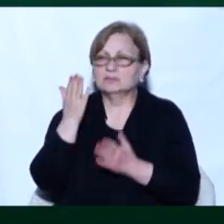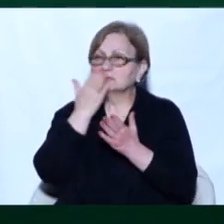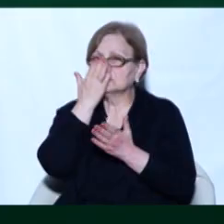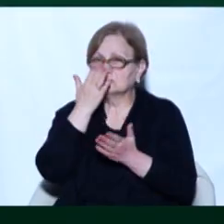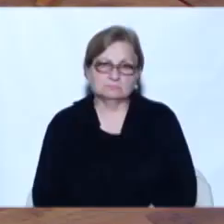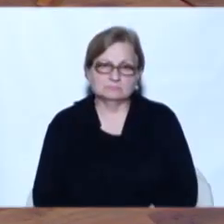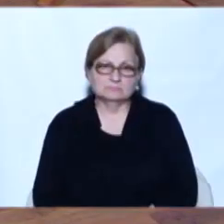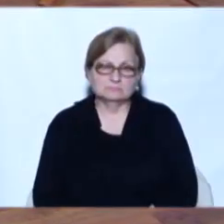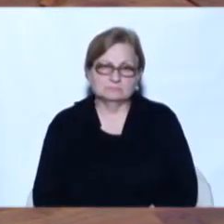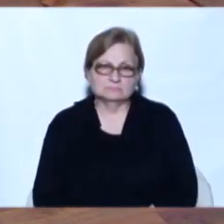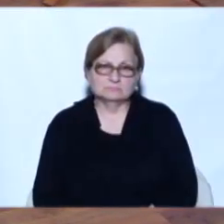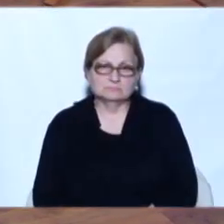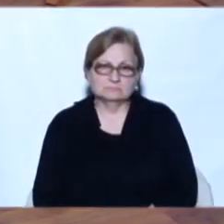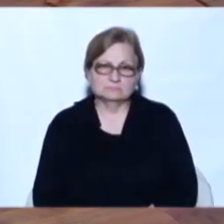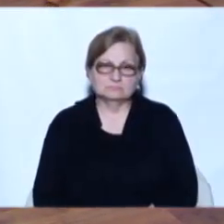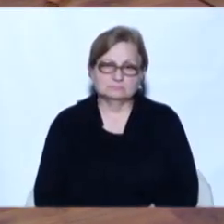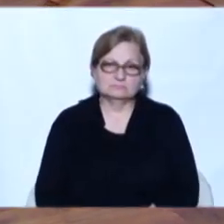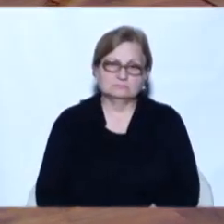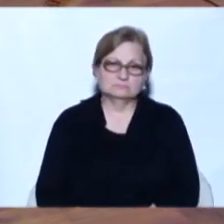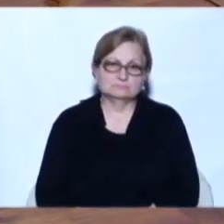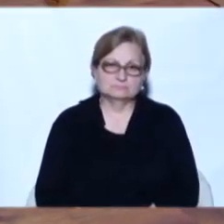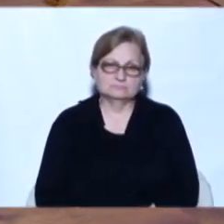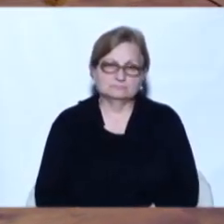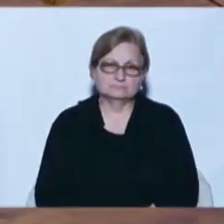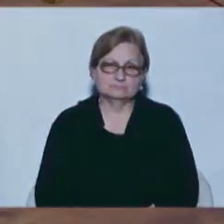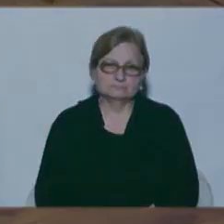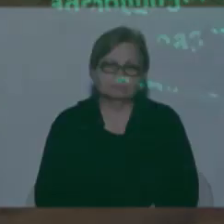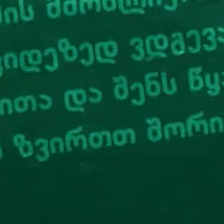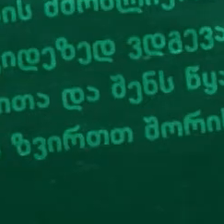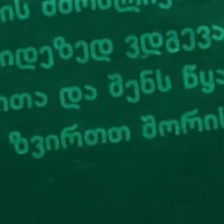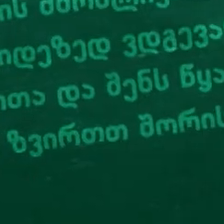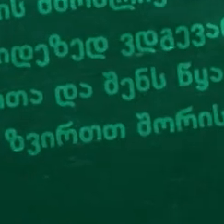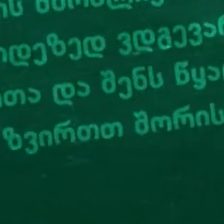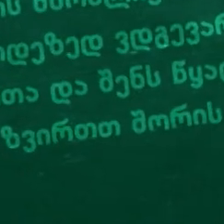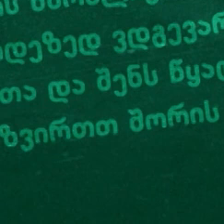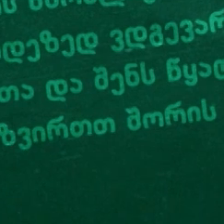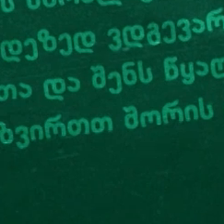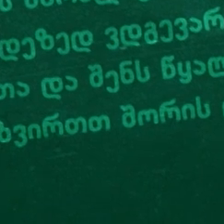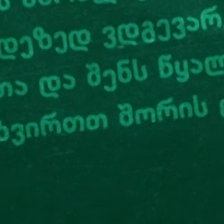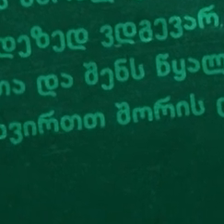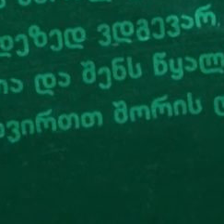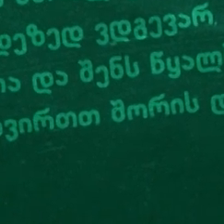სხვებსაც. მომავალ გაკვეთილამდე გემშვიდობები.